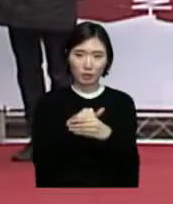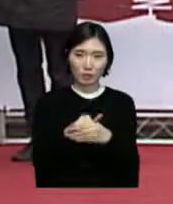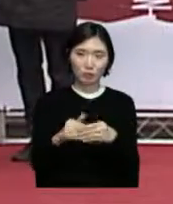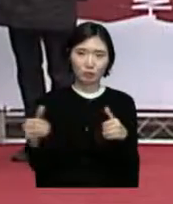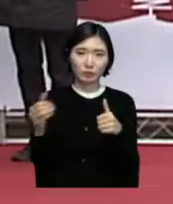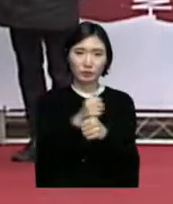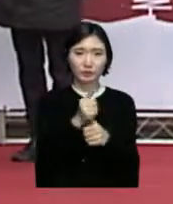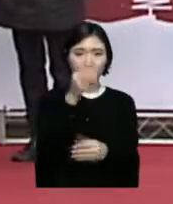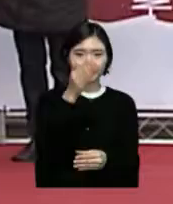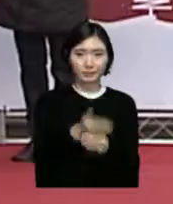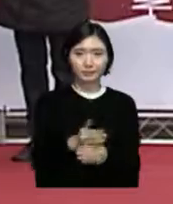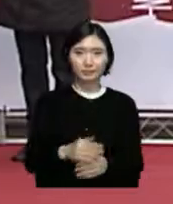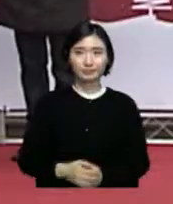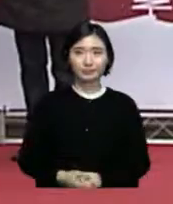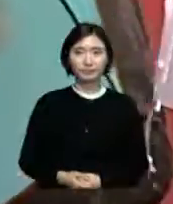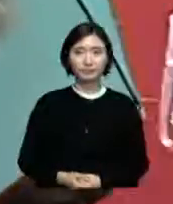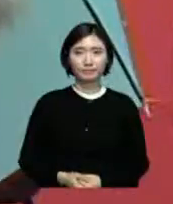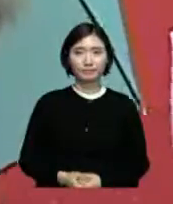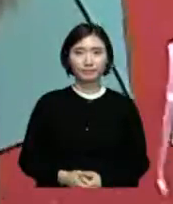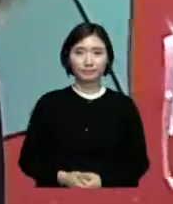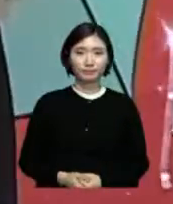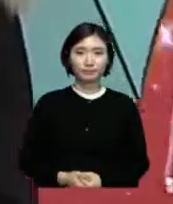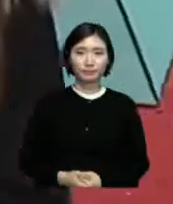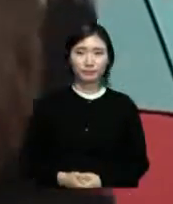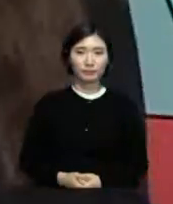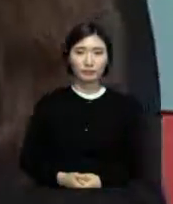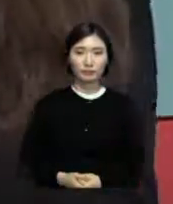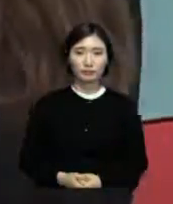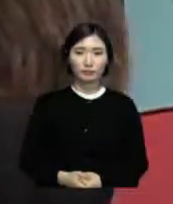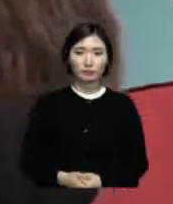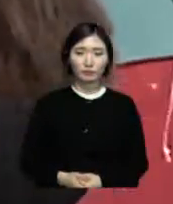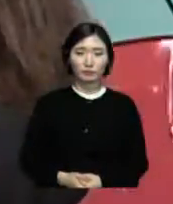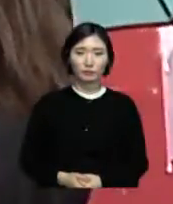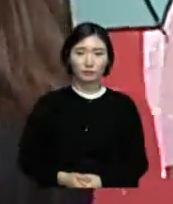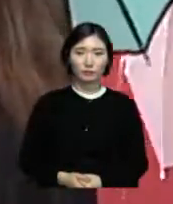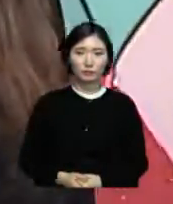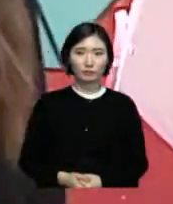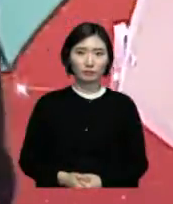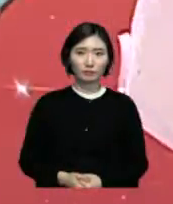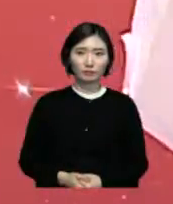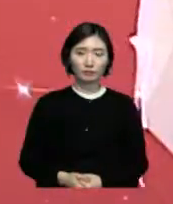것으로 분석되고 있습니다. 고맙습니다. 딜라이브 서울 경기 케이블 TV 신승훈입니다.